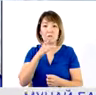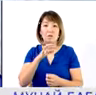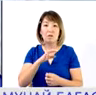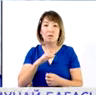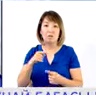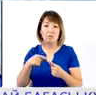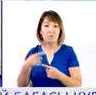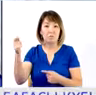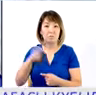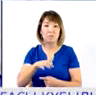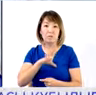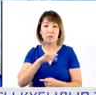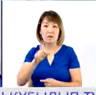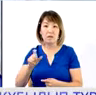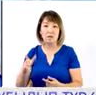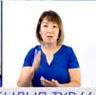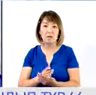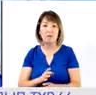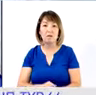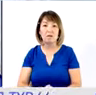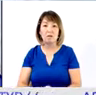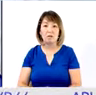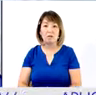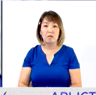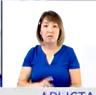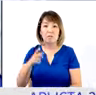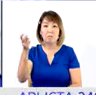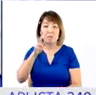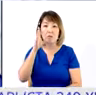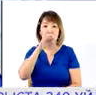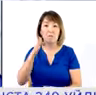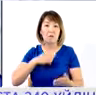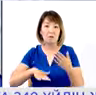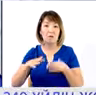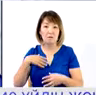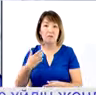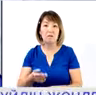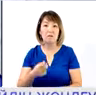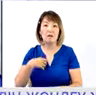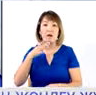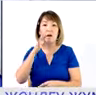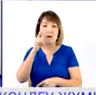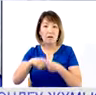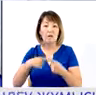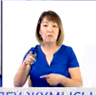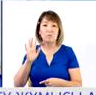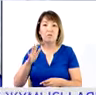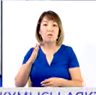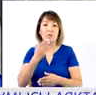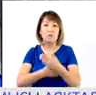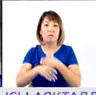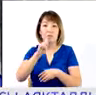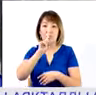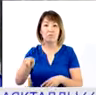тұрған адамдар да бар. Оған қол жеткізіп жатқанда мен қуанып жатырмын, өйткені ары қарай ол адамдар инвалидтікке